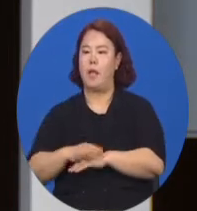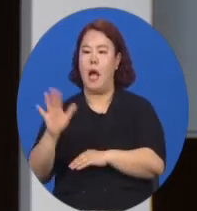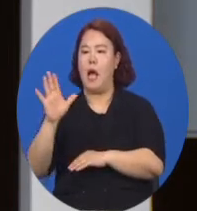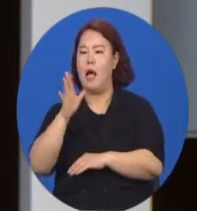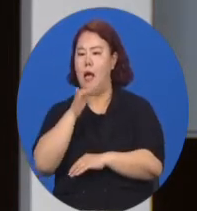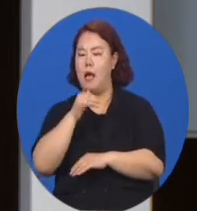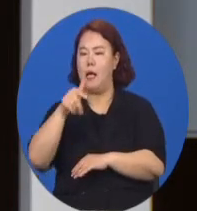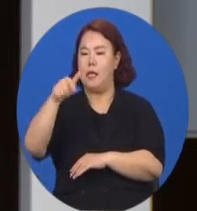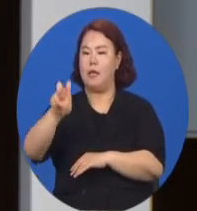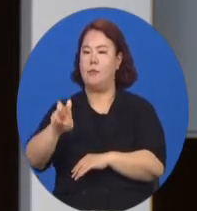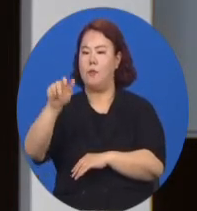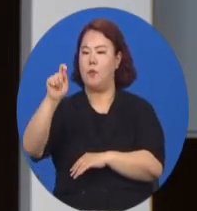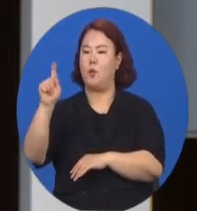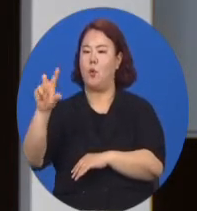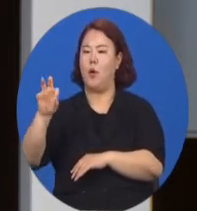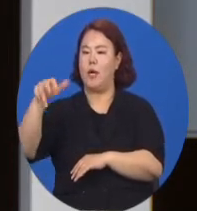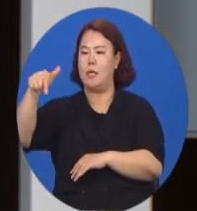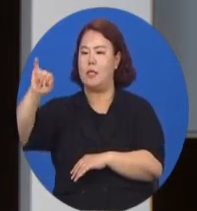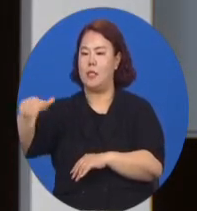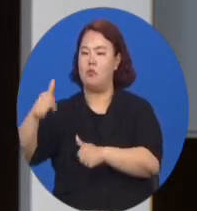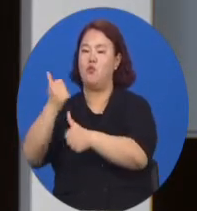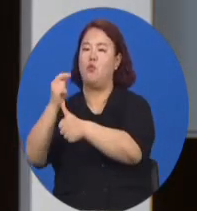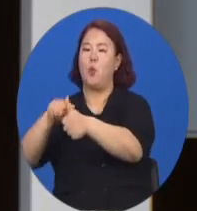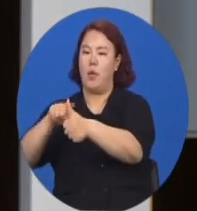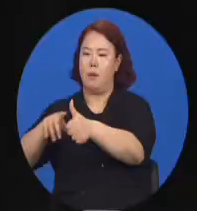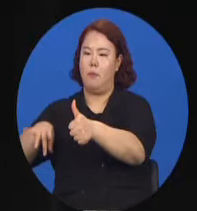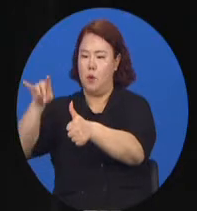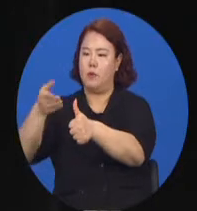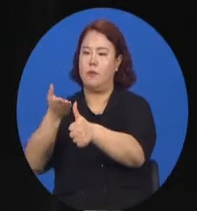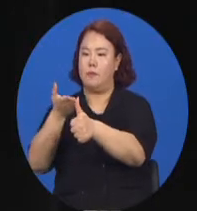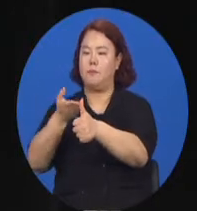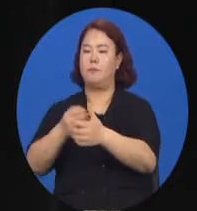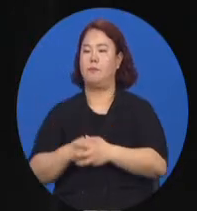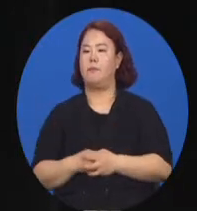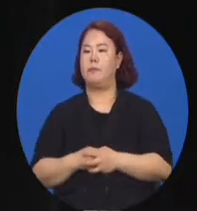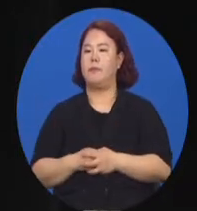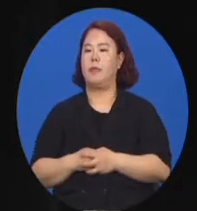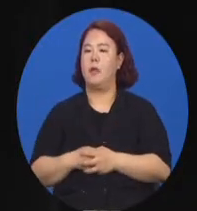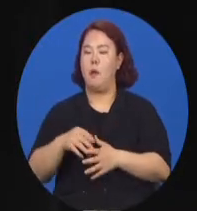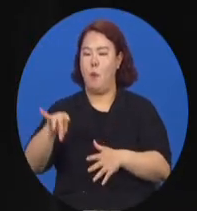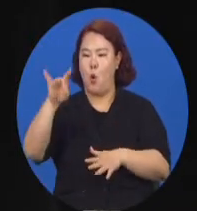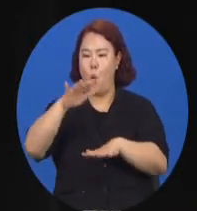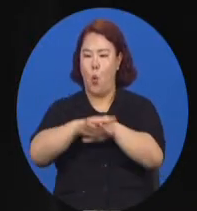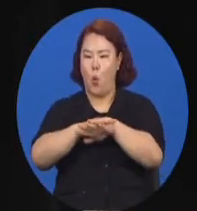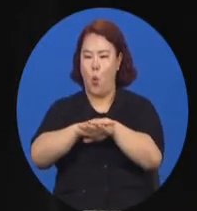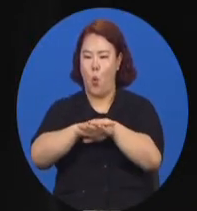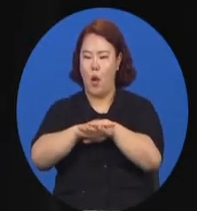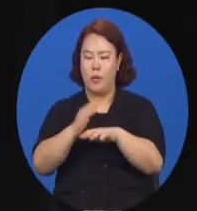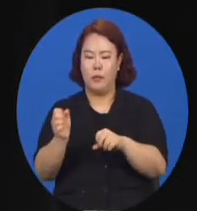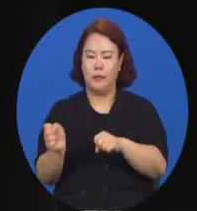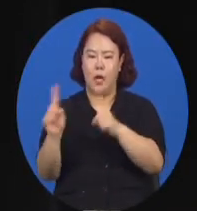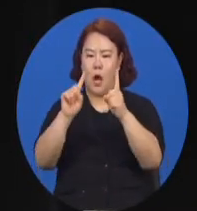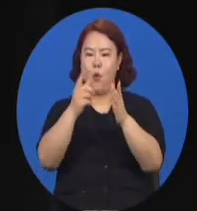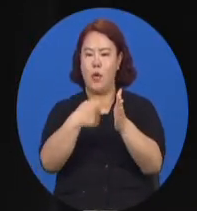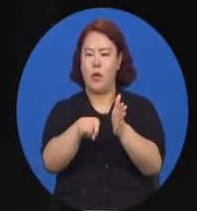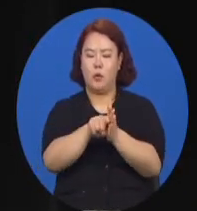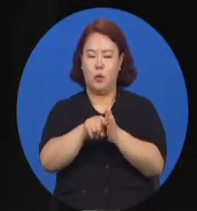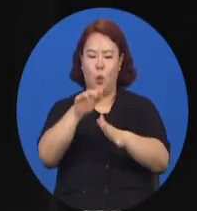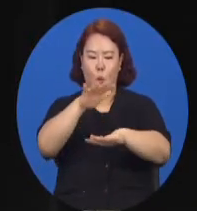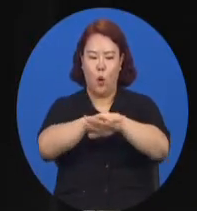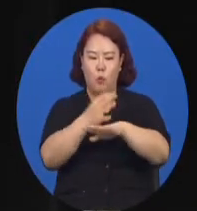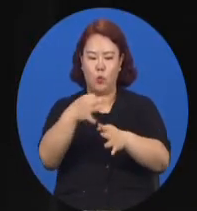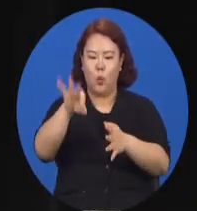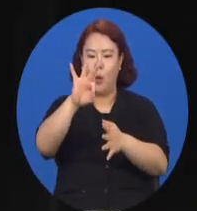김광직 후보께 먼저 발언 기회 드리겠습니다. 네, 일단 농촌을 살리기 위해서는 농업소득이 전제되어야